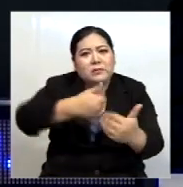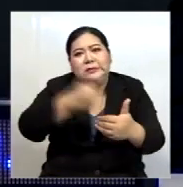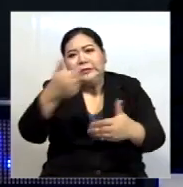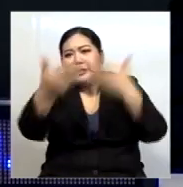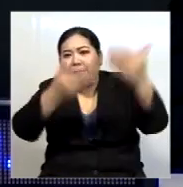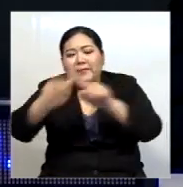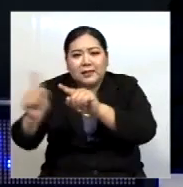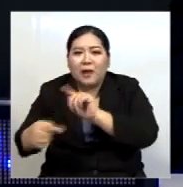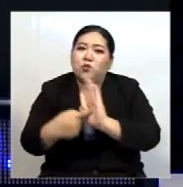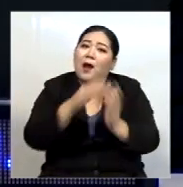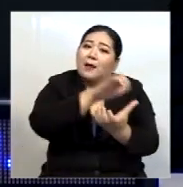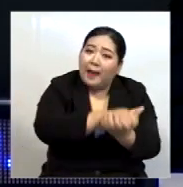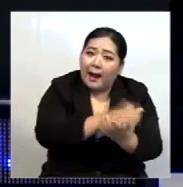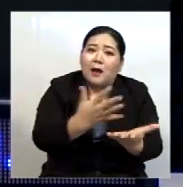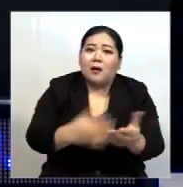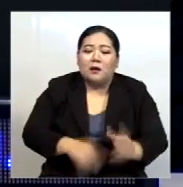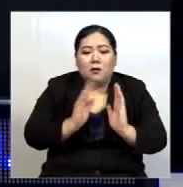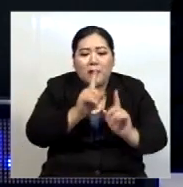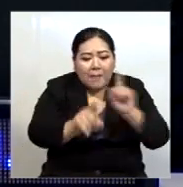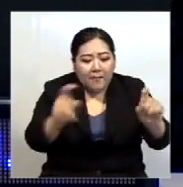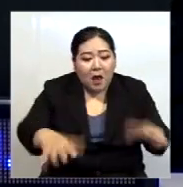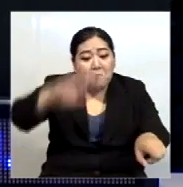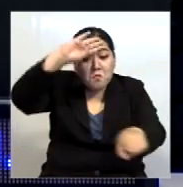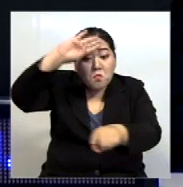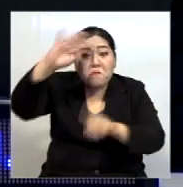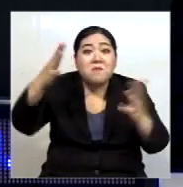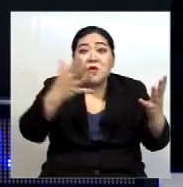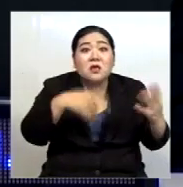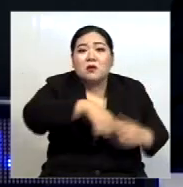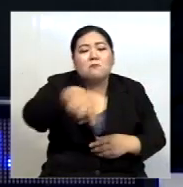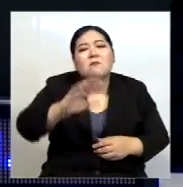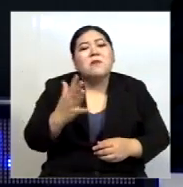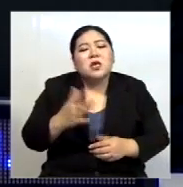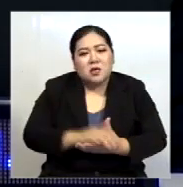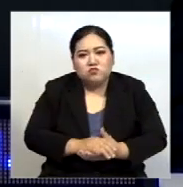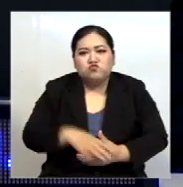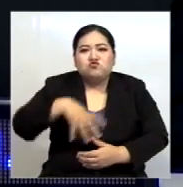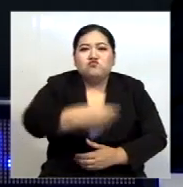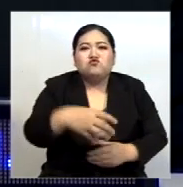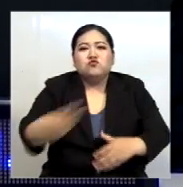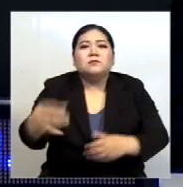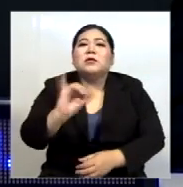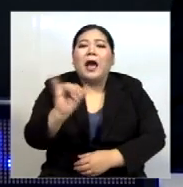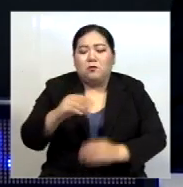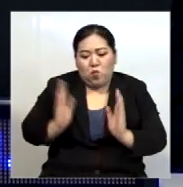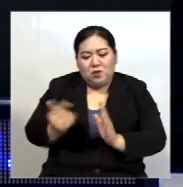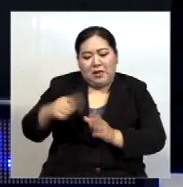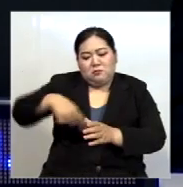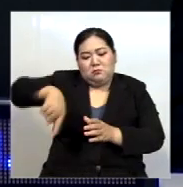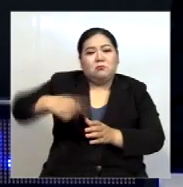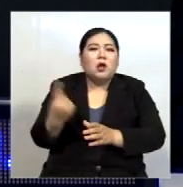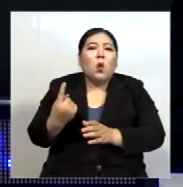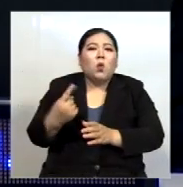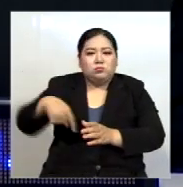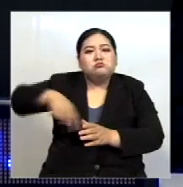อื่นๆนี่นะเช่นงานแต่งงานหรืออะไรนี่ก็ไม่พบนะฮะว่ามีพวกที่เกี่ยวข้องเนี่ยมีติดโรคนี้อี